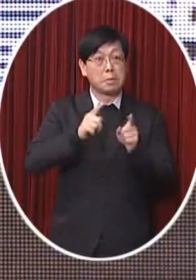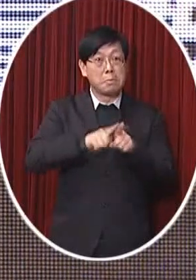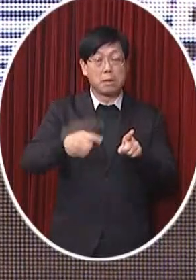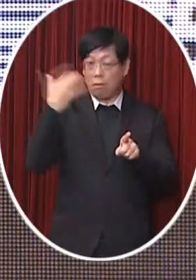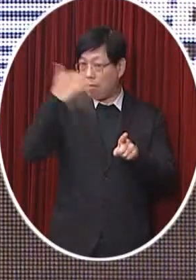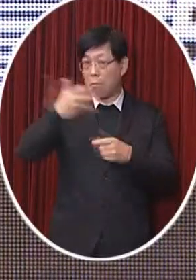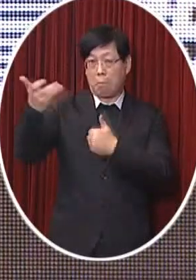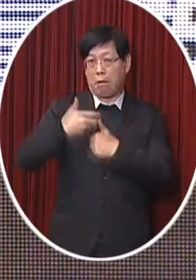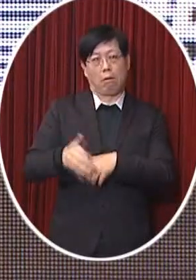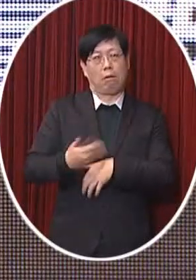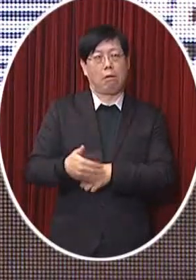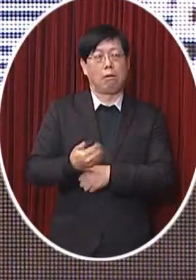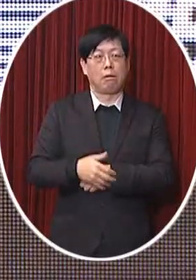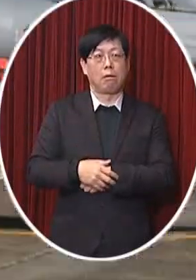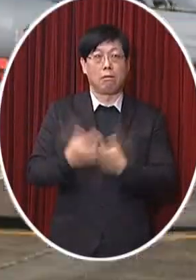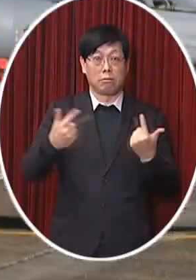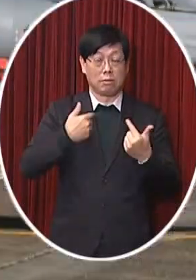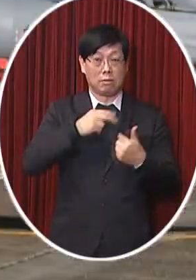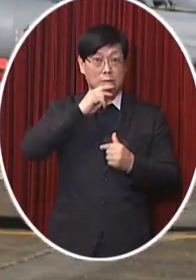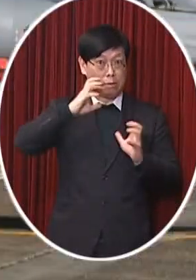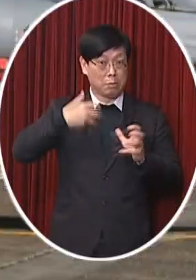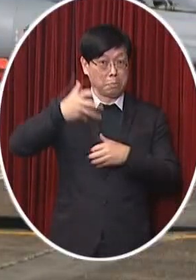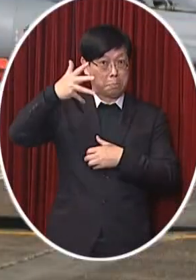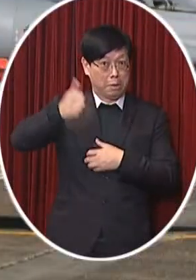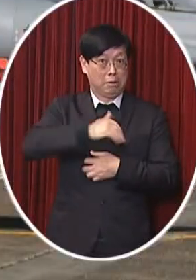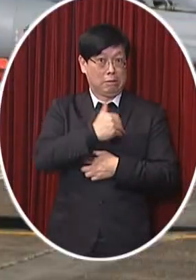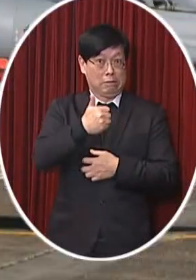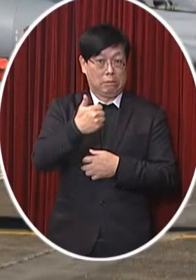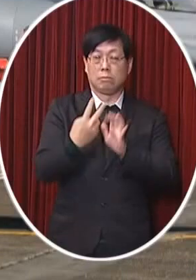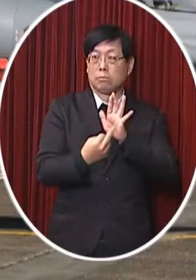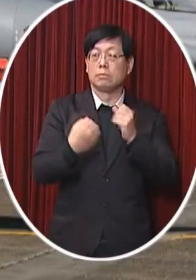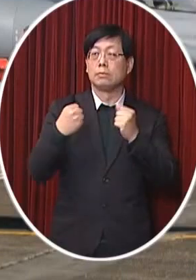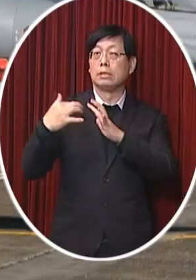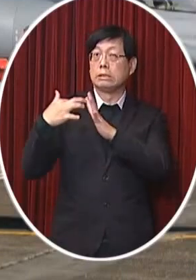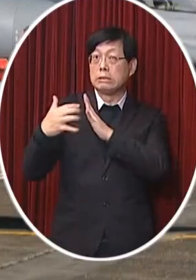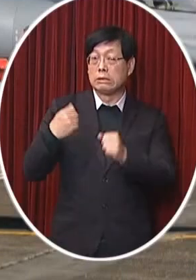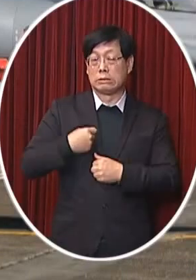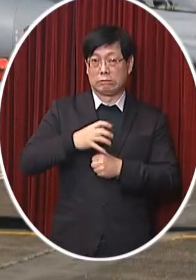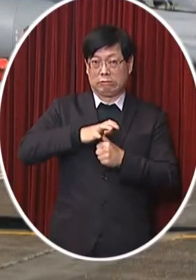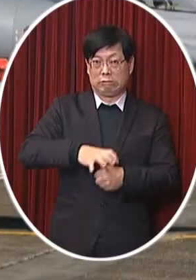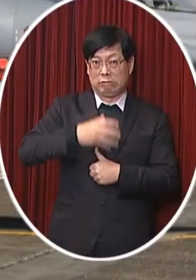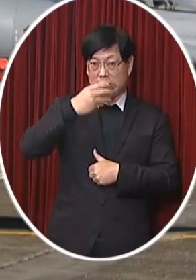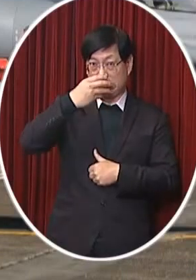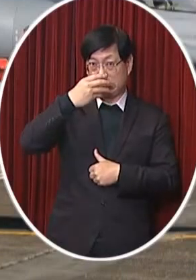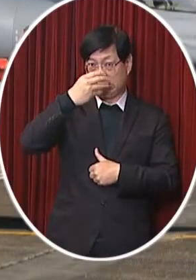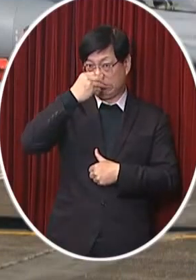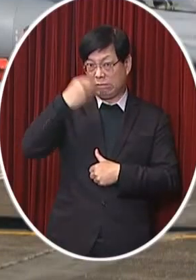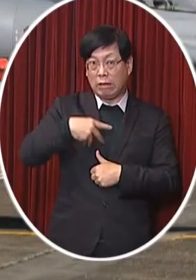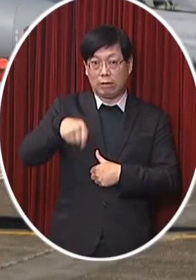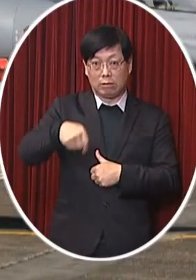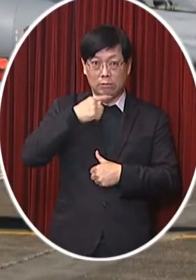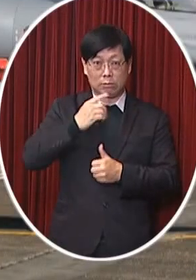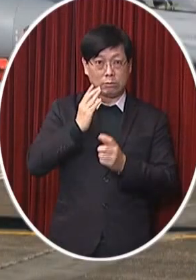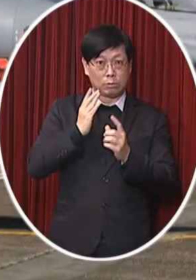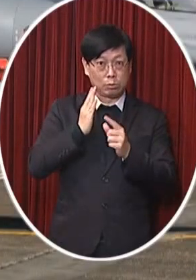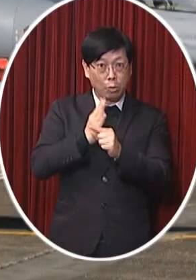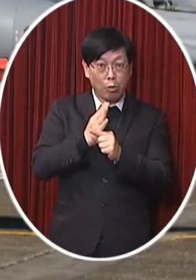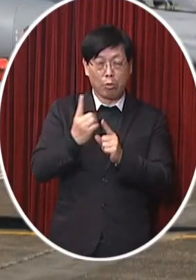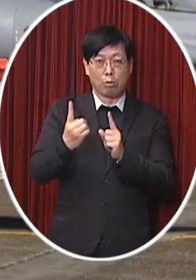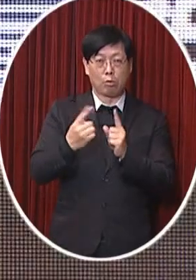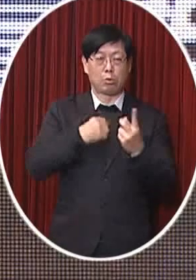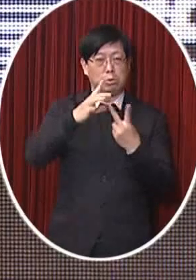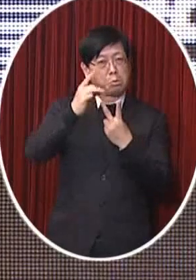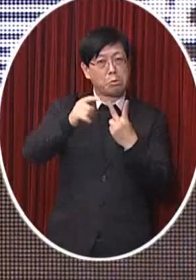会从天而降，就像丘吉尔曾经说过的，在战争与屈辱面前，如果选择了屈